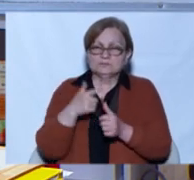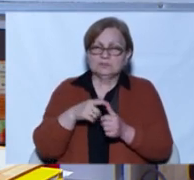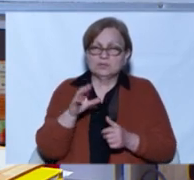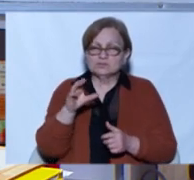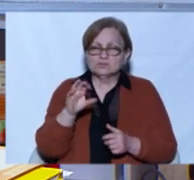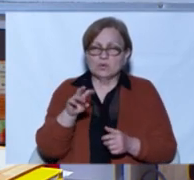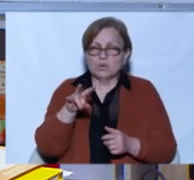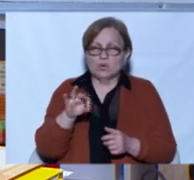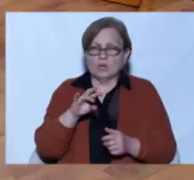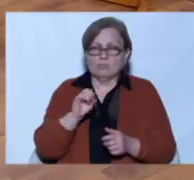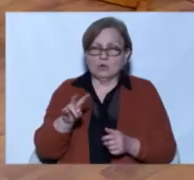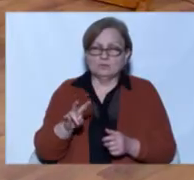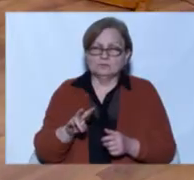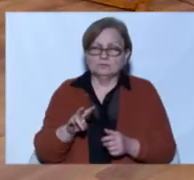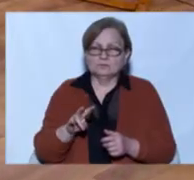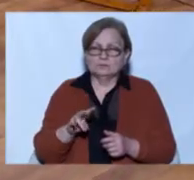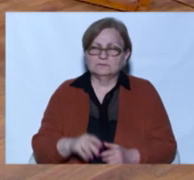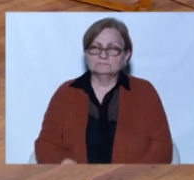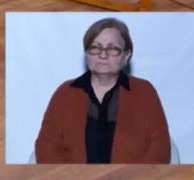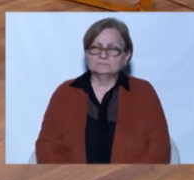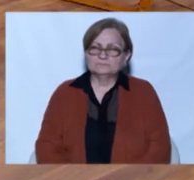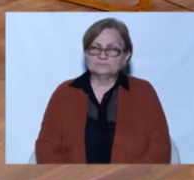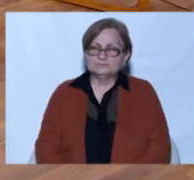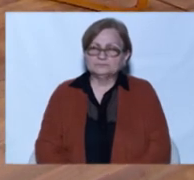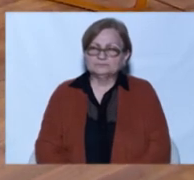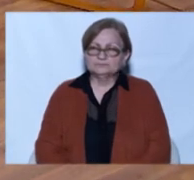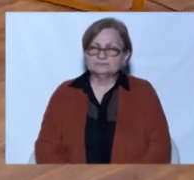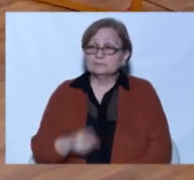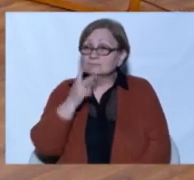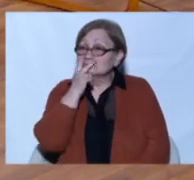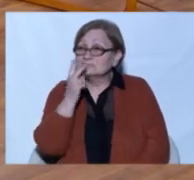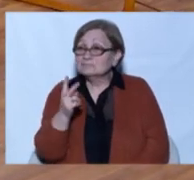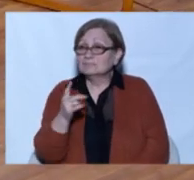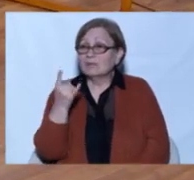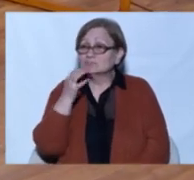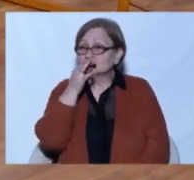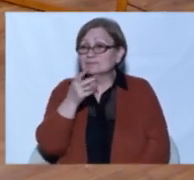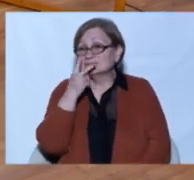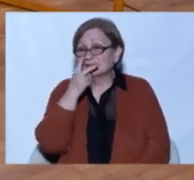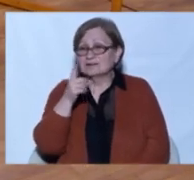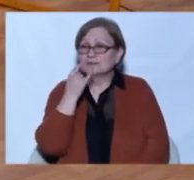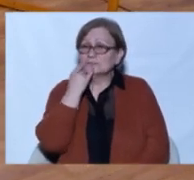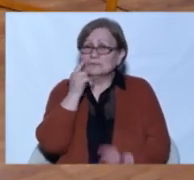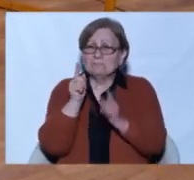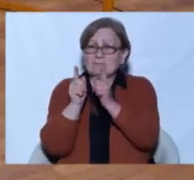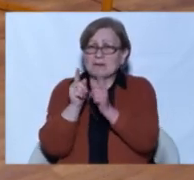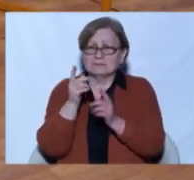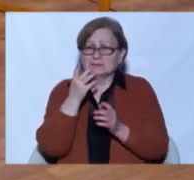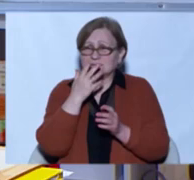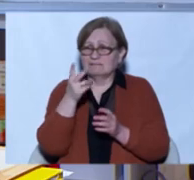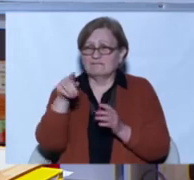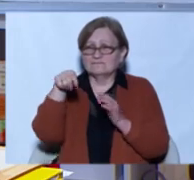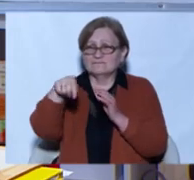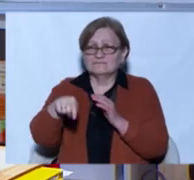ის მოთხრობის დასაწყისშიც გვხვდება. აგერ ბარტყი, ილიკომ პაციათითი მისკენ მიმართა.